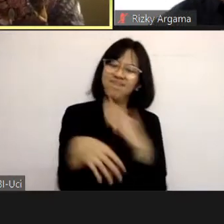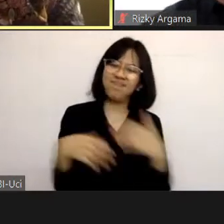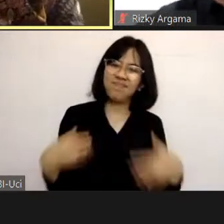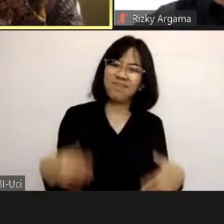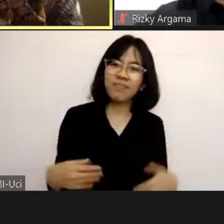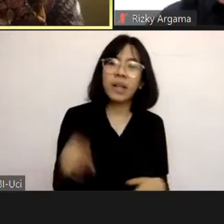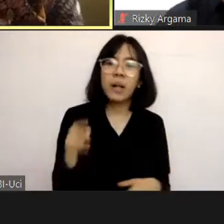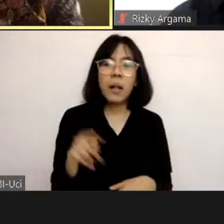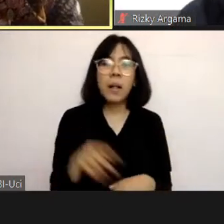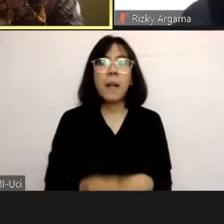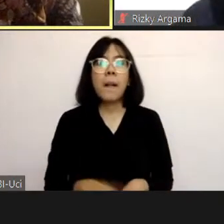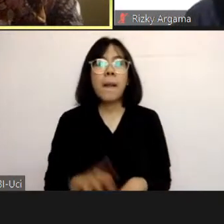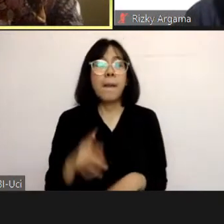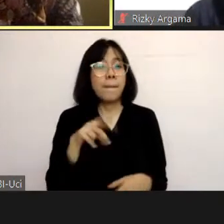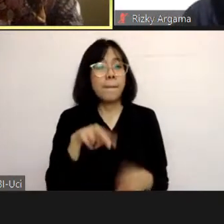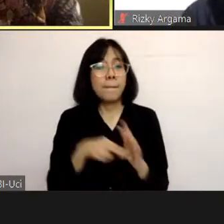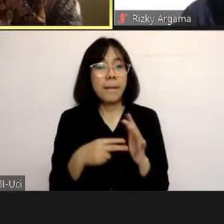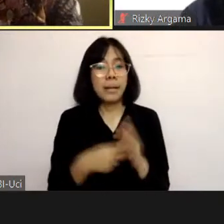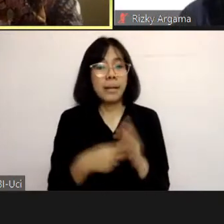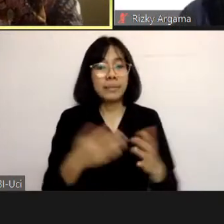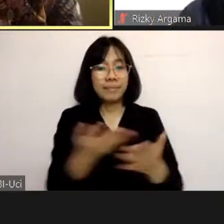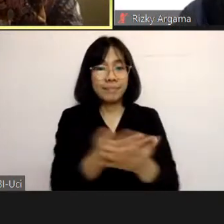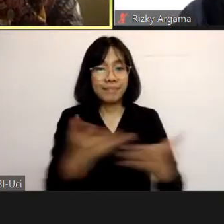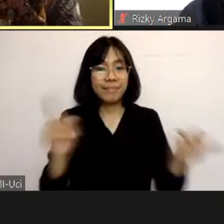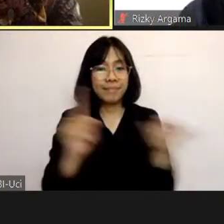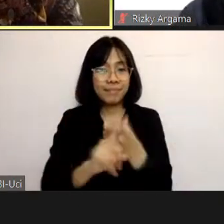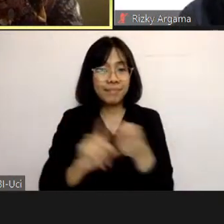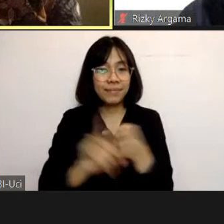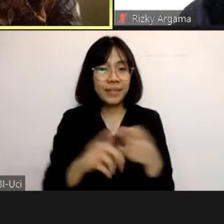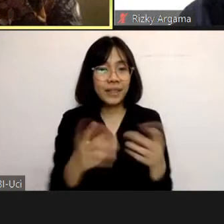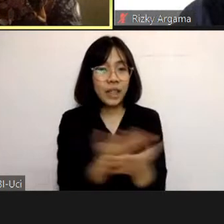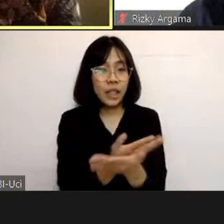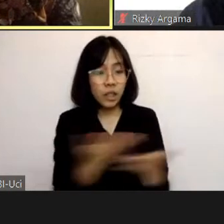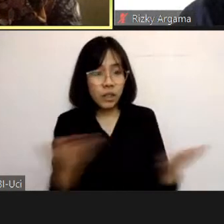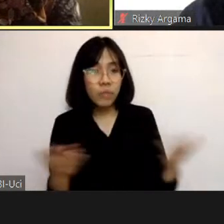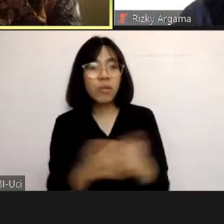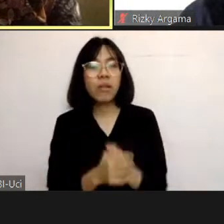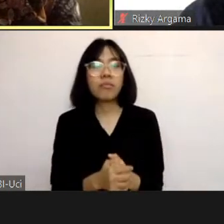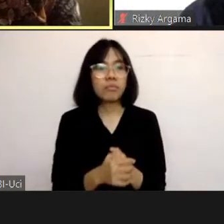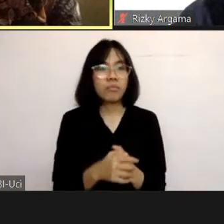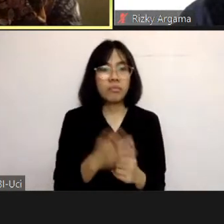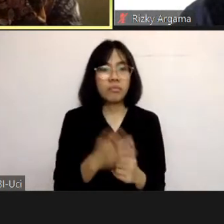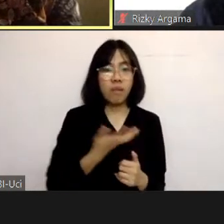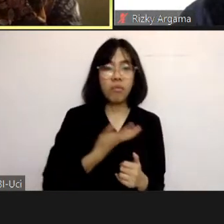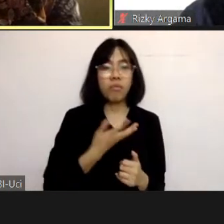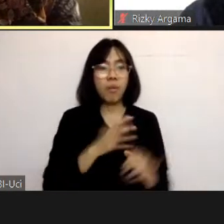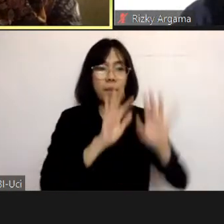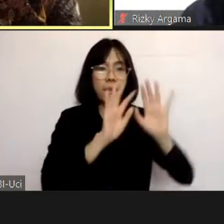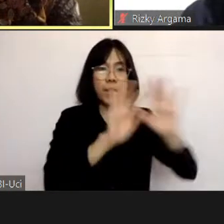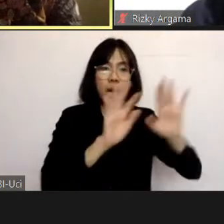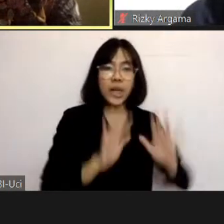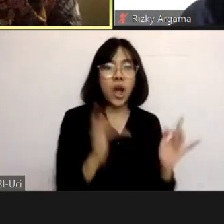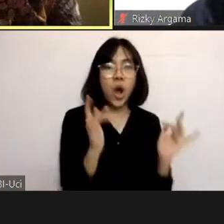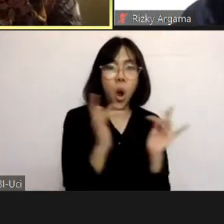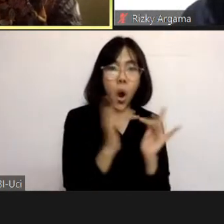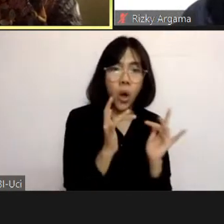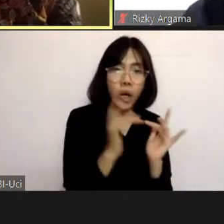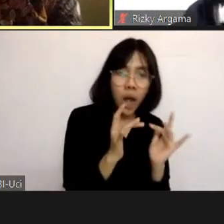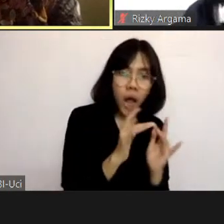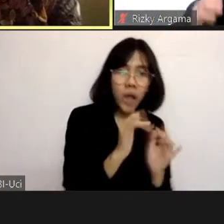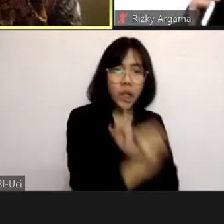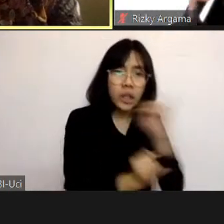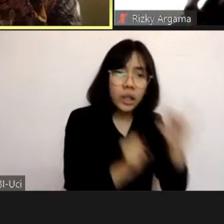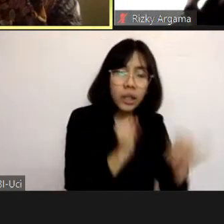kepada teman-teman semua di sini bahwa mau dia online atau dia off media mainstream, itu